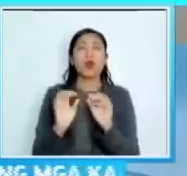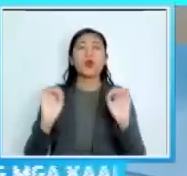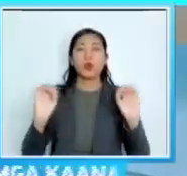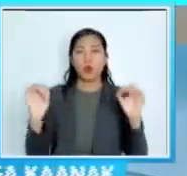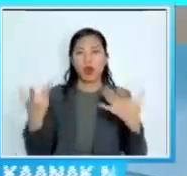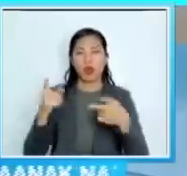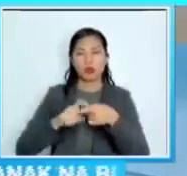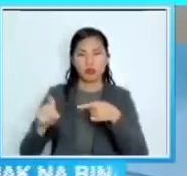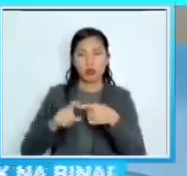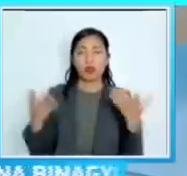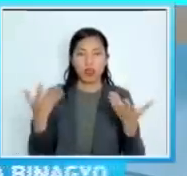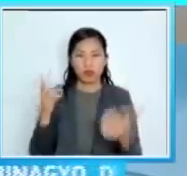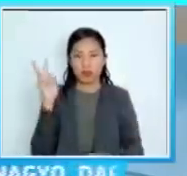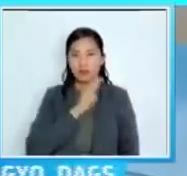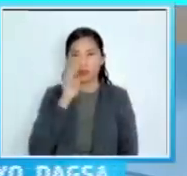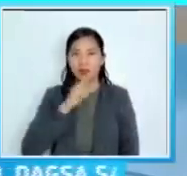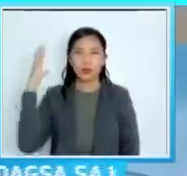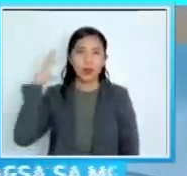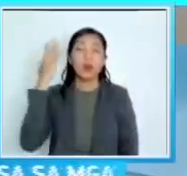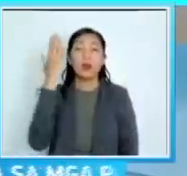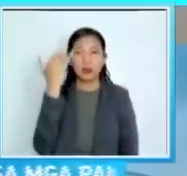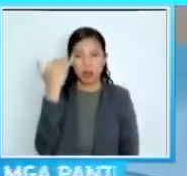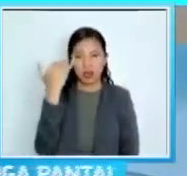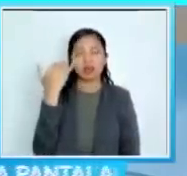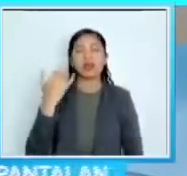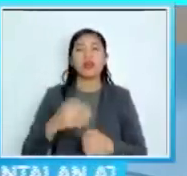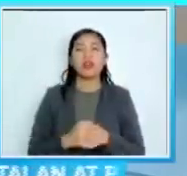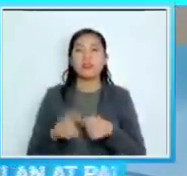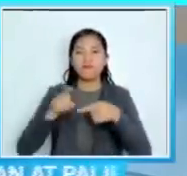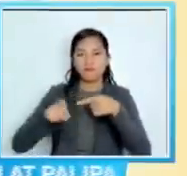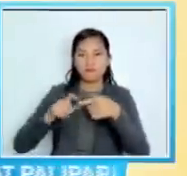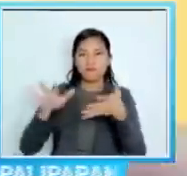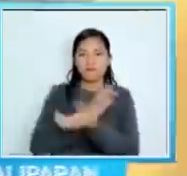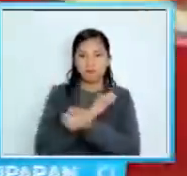epekto sa transmission lines ng bagyong Odette. Balitang hatid ni Joseph Moro.